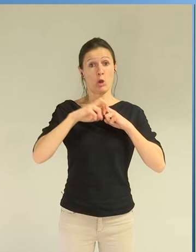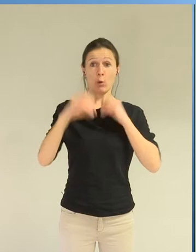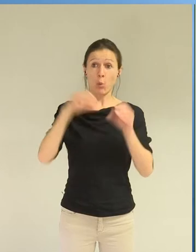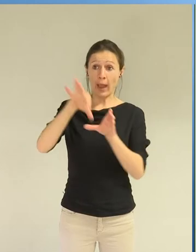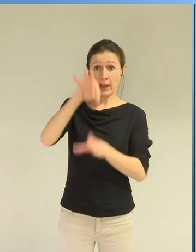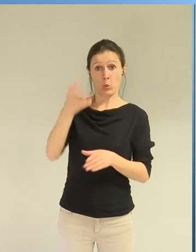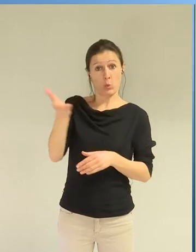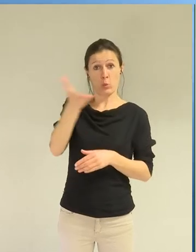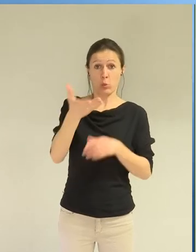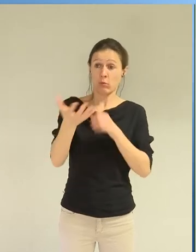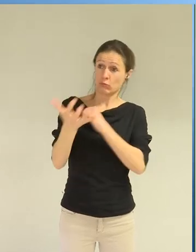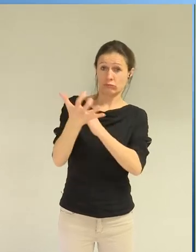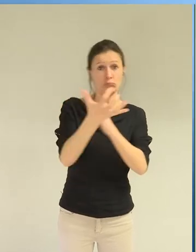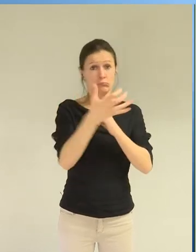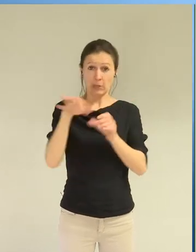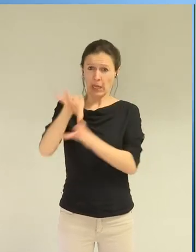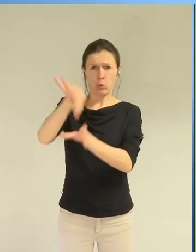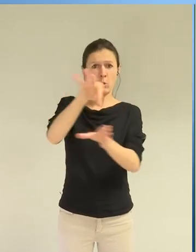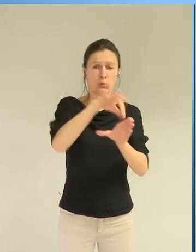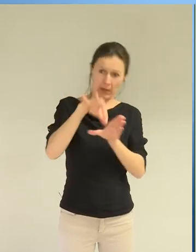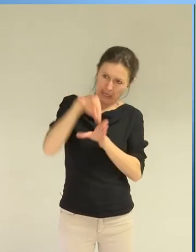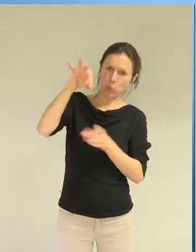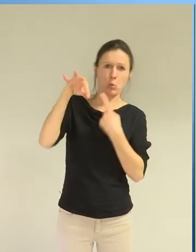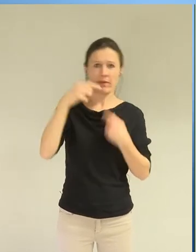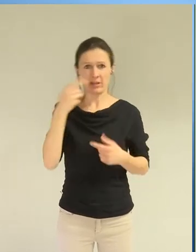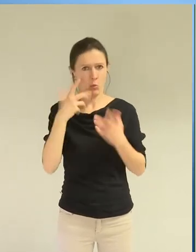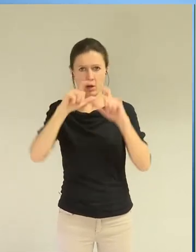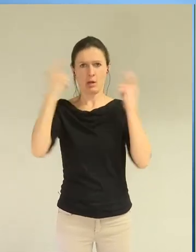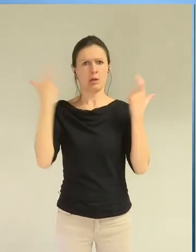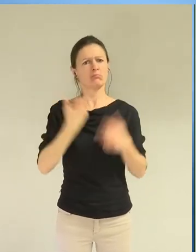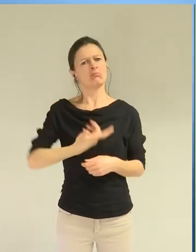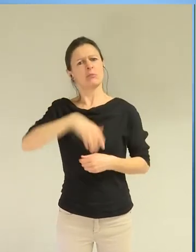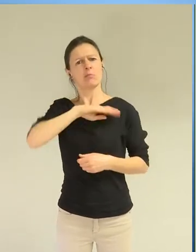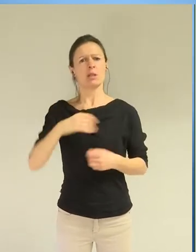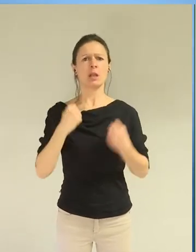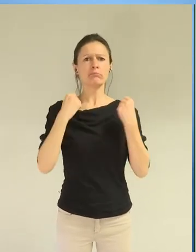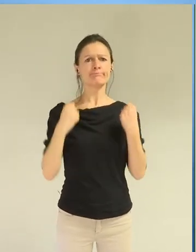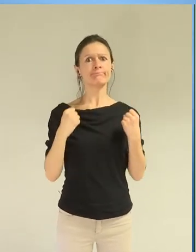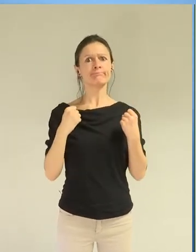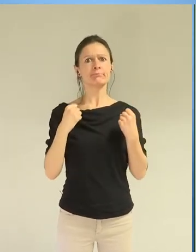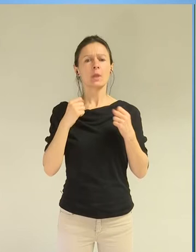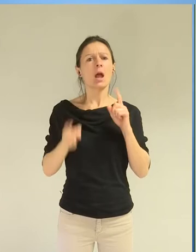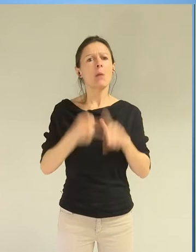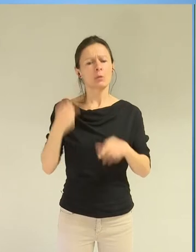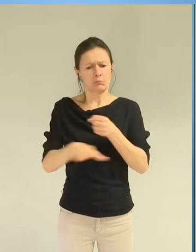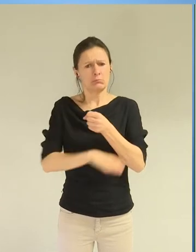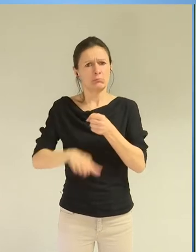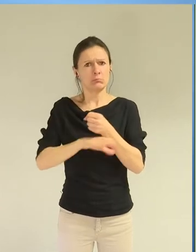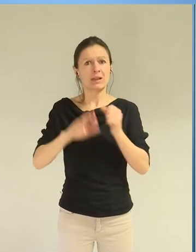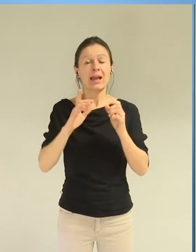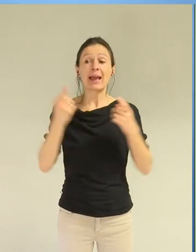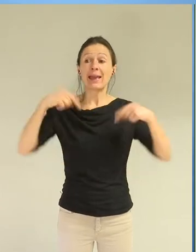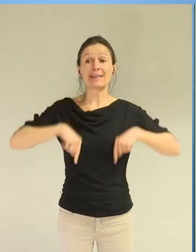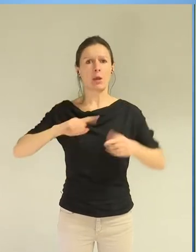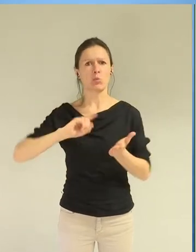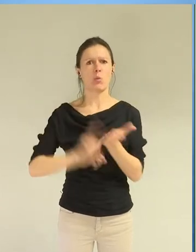c'est assumer une responsabilité celle de tenir bon sur les fondamentaux de notre état de droit c'est le sens de la charte de l'élu